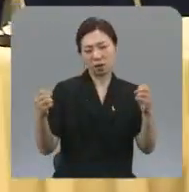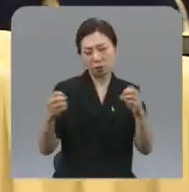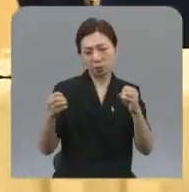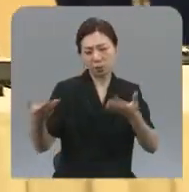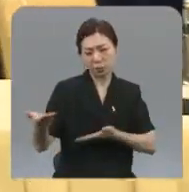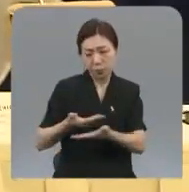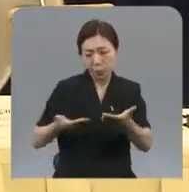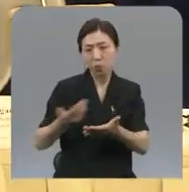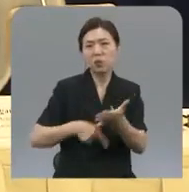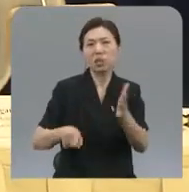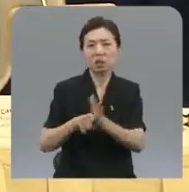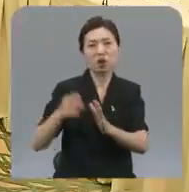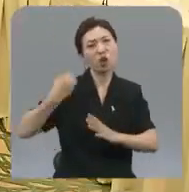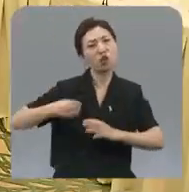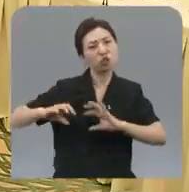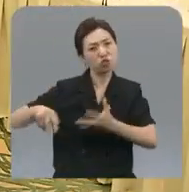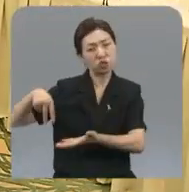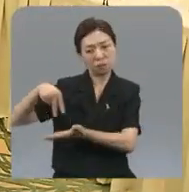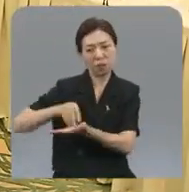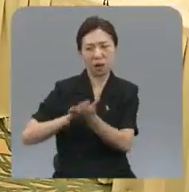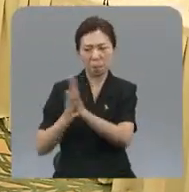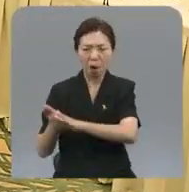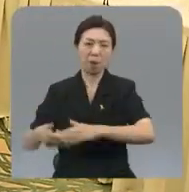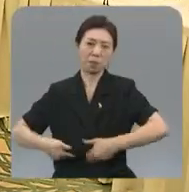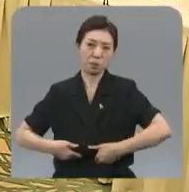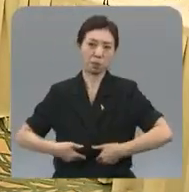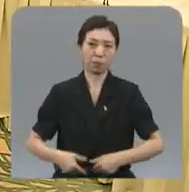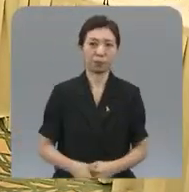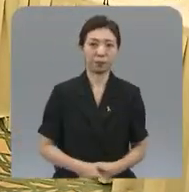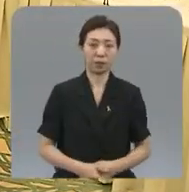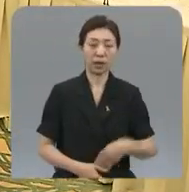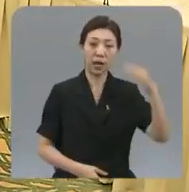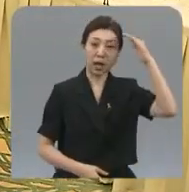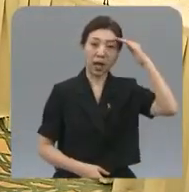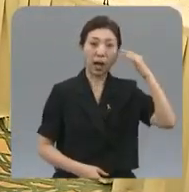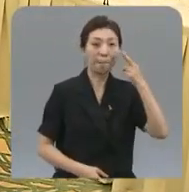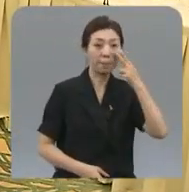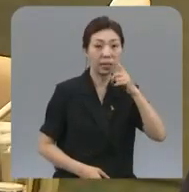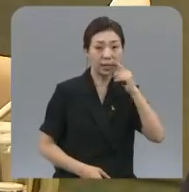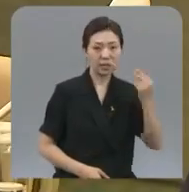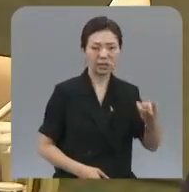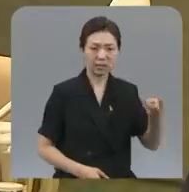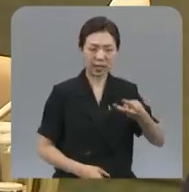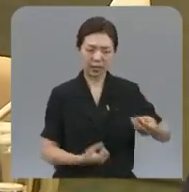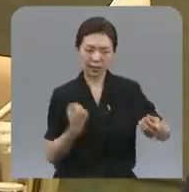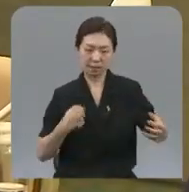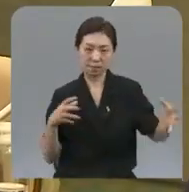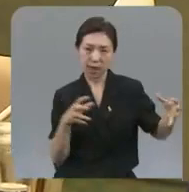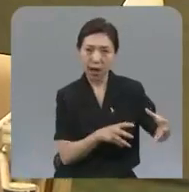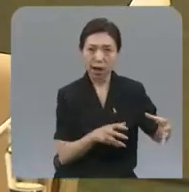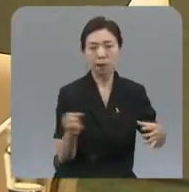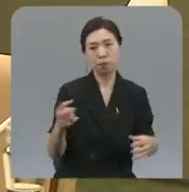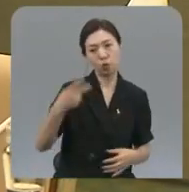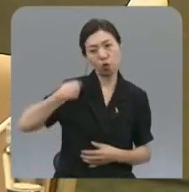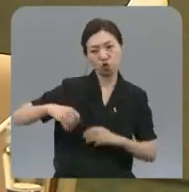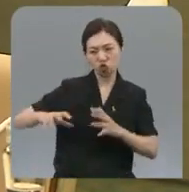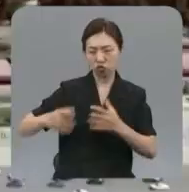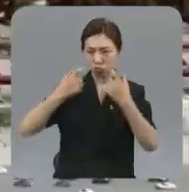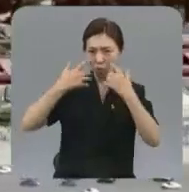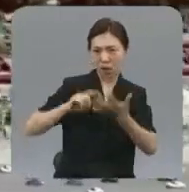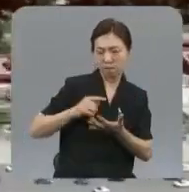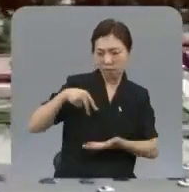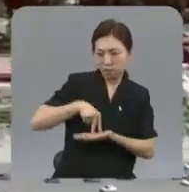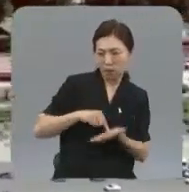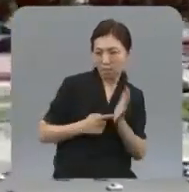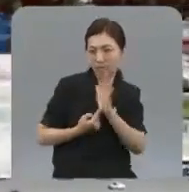сохраняет сдержанность не предпринимая пока каких-либо ответных мер силы намерен продолжить усилия по возобновлению